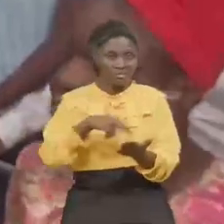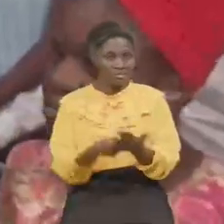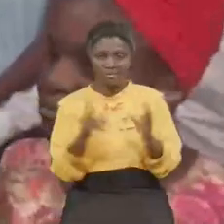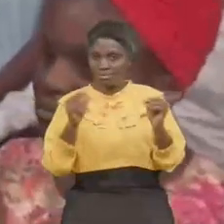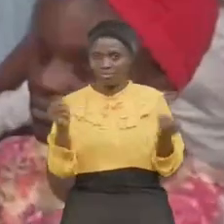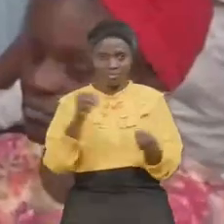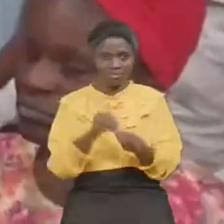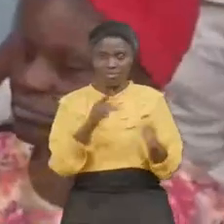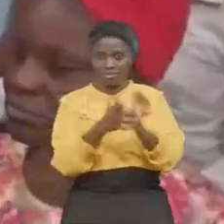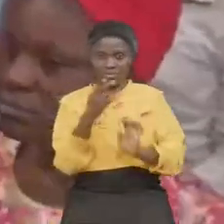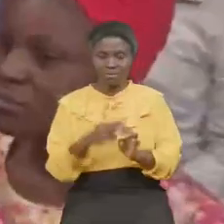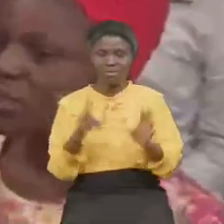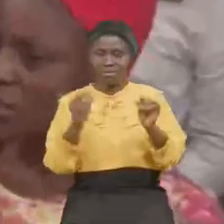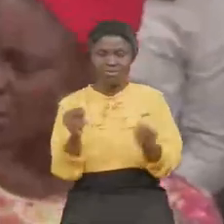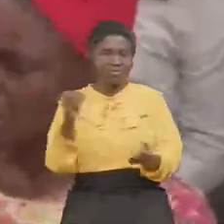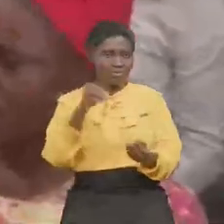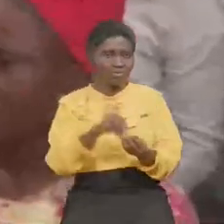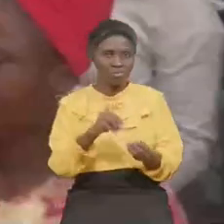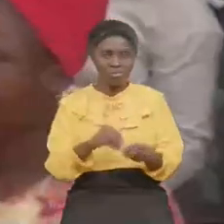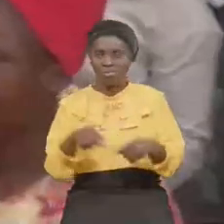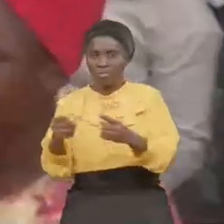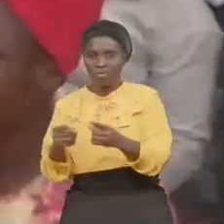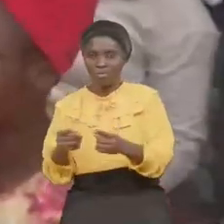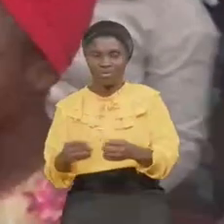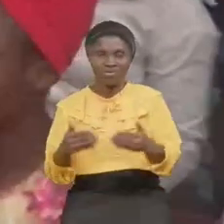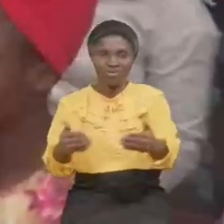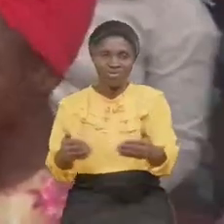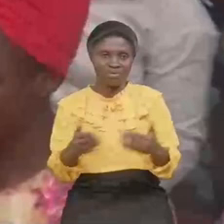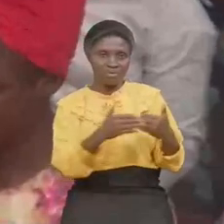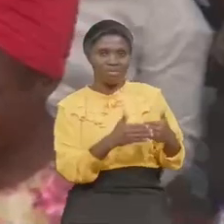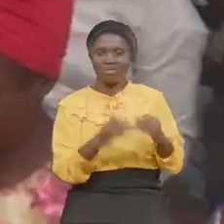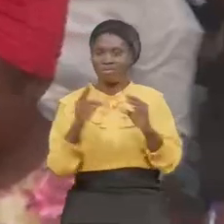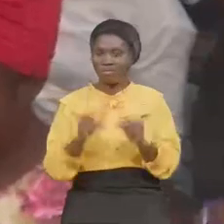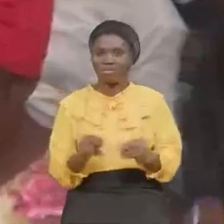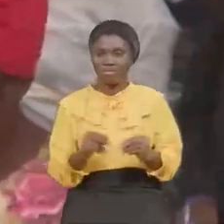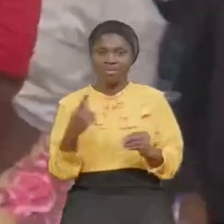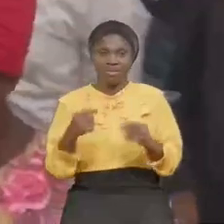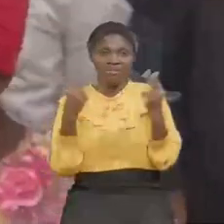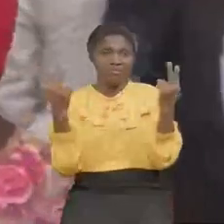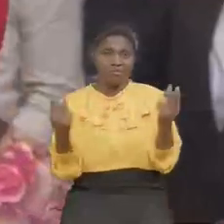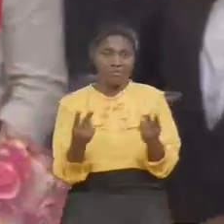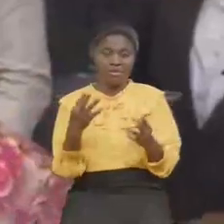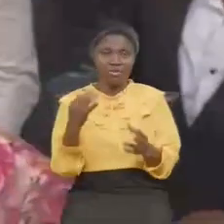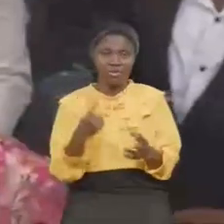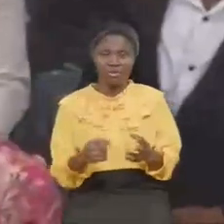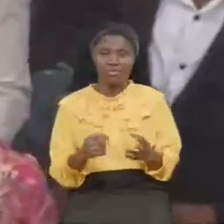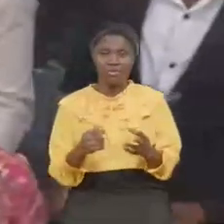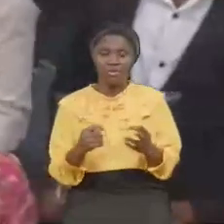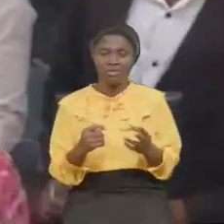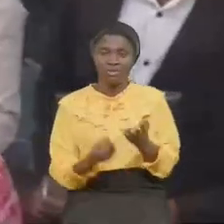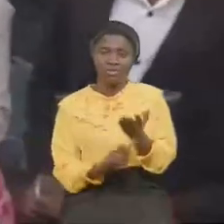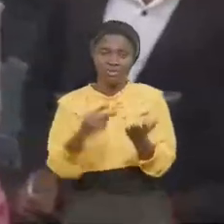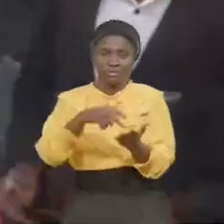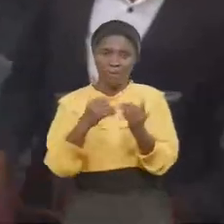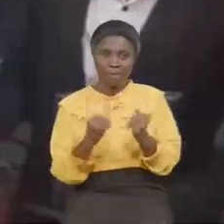plus de marche en avant et de reculons. La victoire de la puissante résurrection de Christ